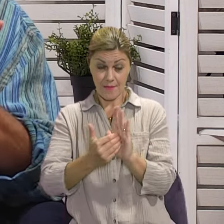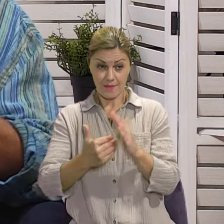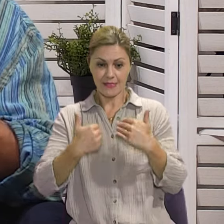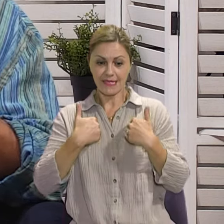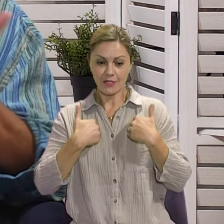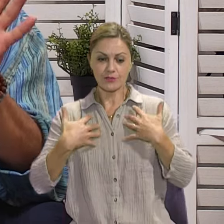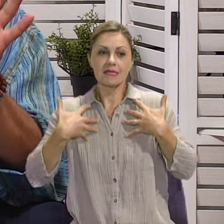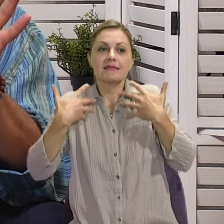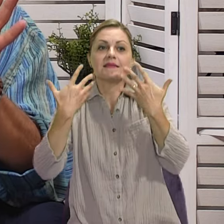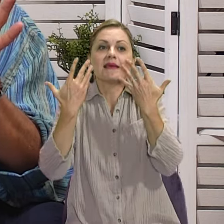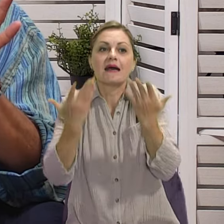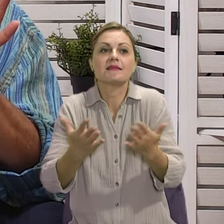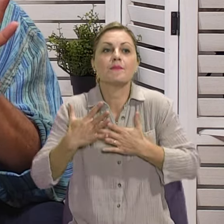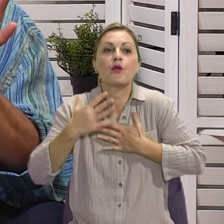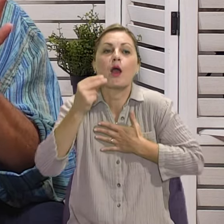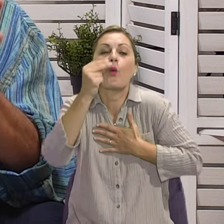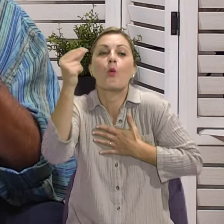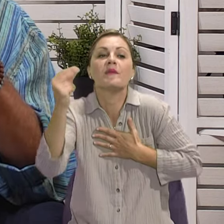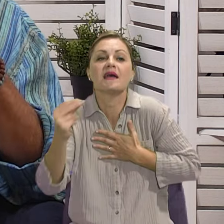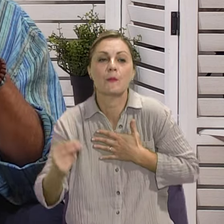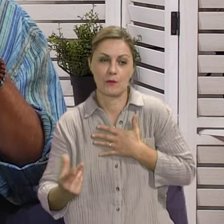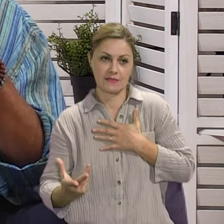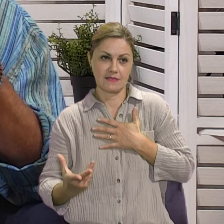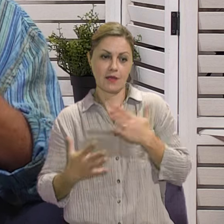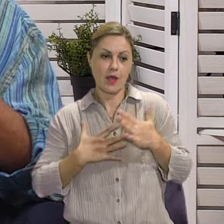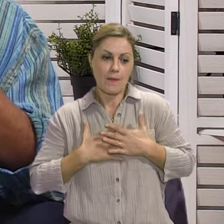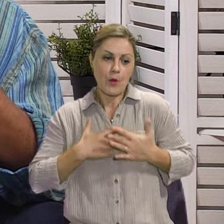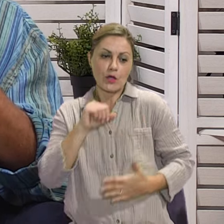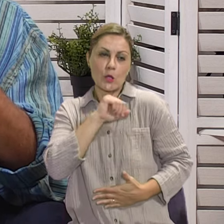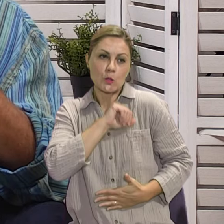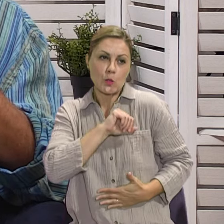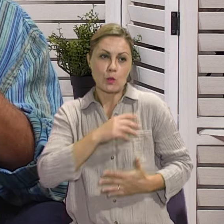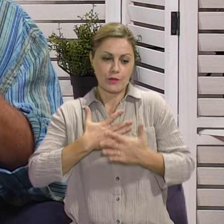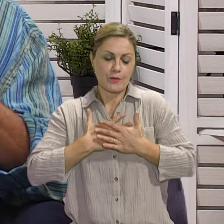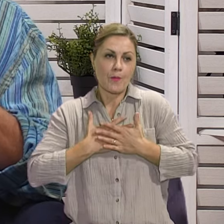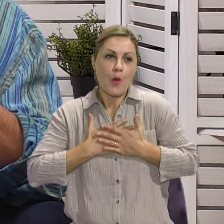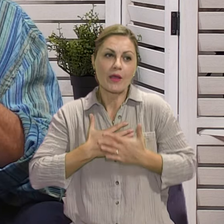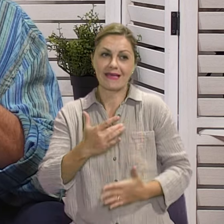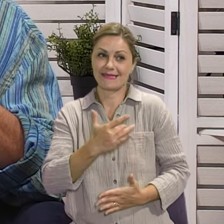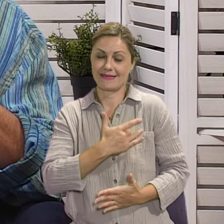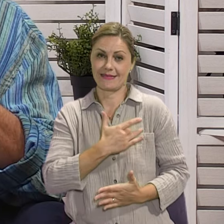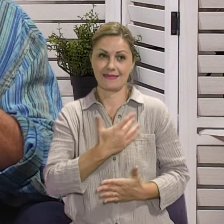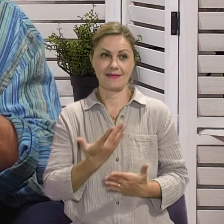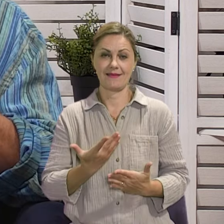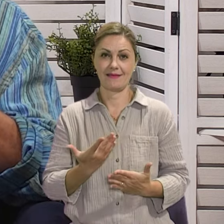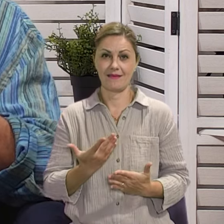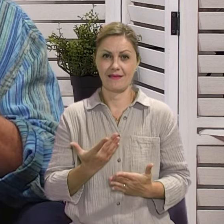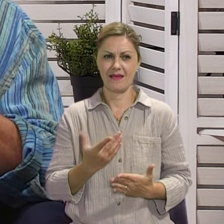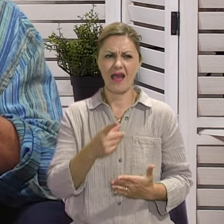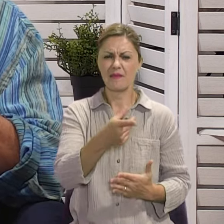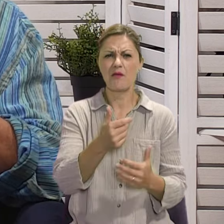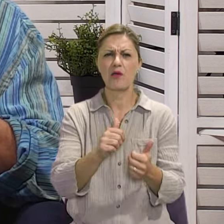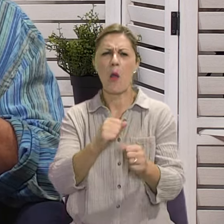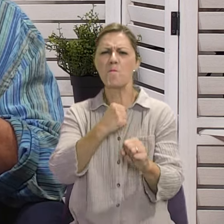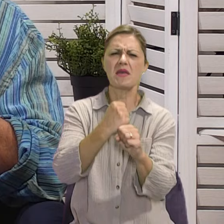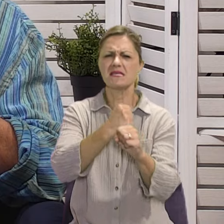što mogu ponuditi je moja umjetnost. Ja ne mogu ponuditi priču ti zovni mene pa ću